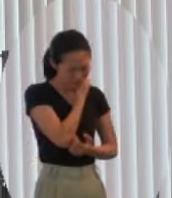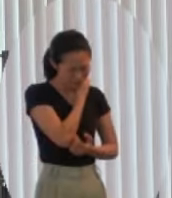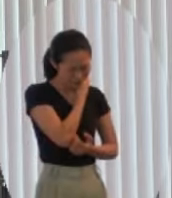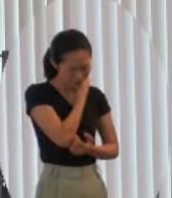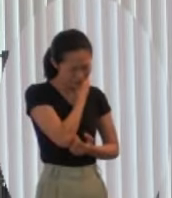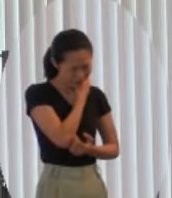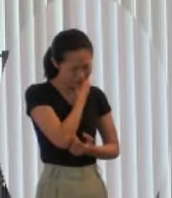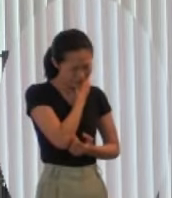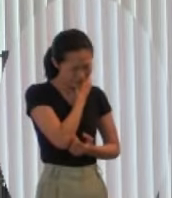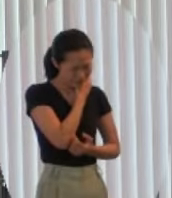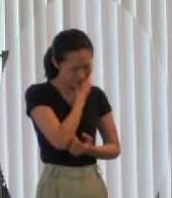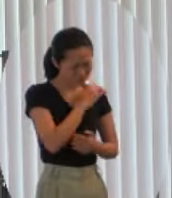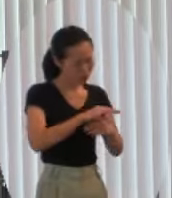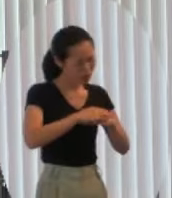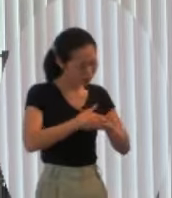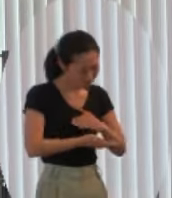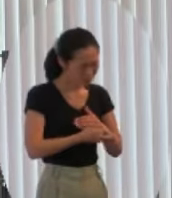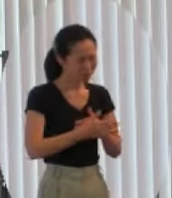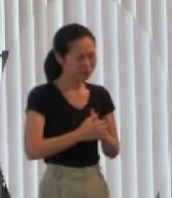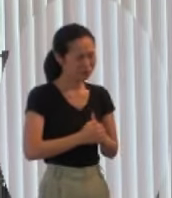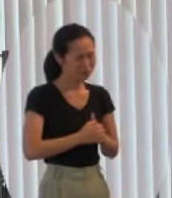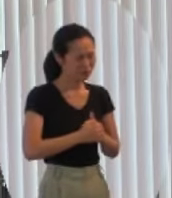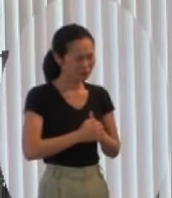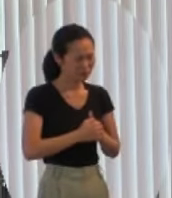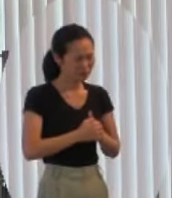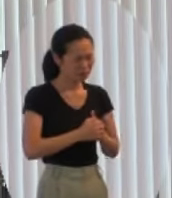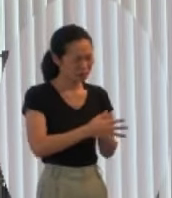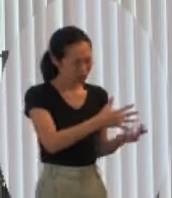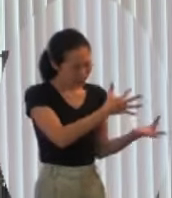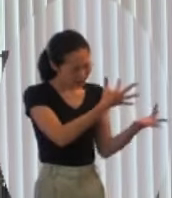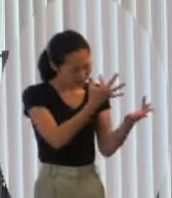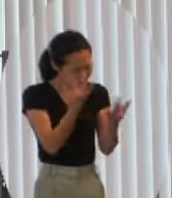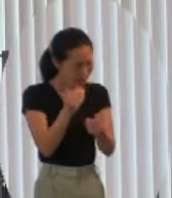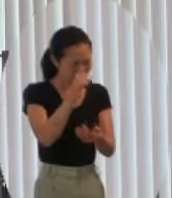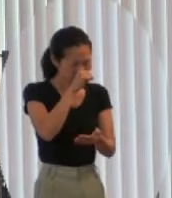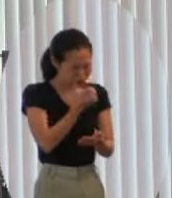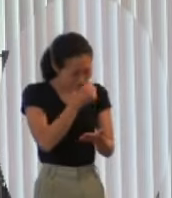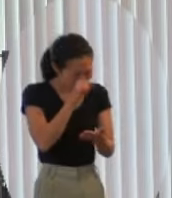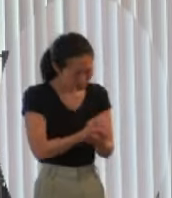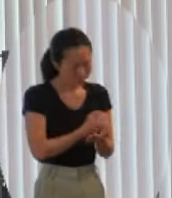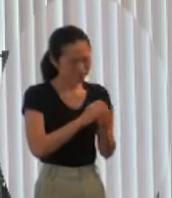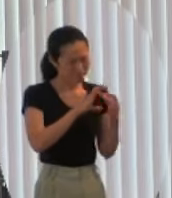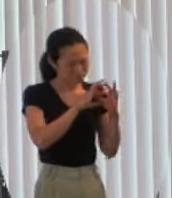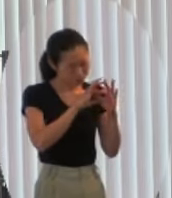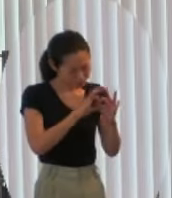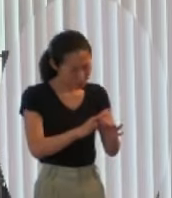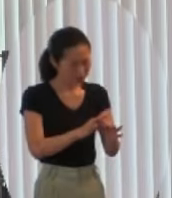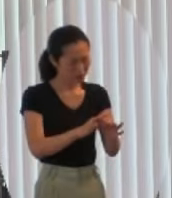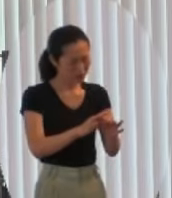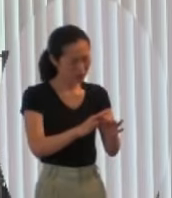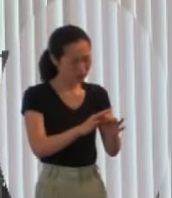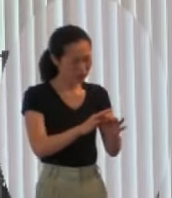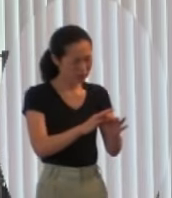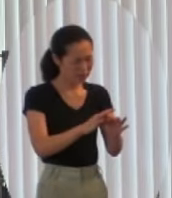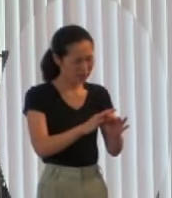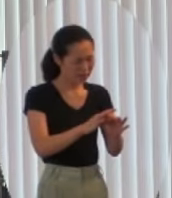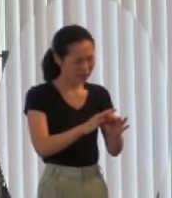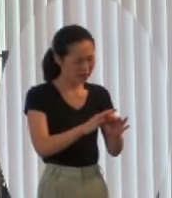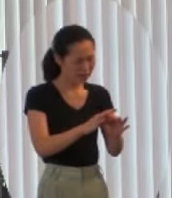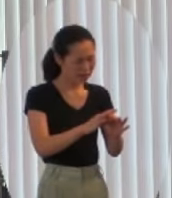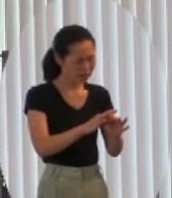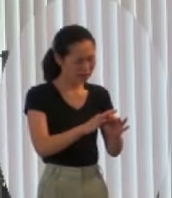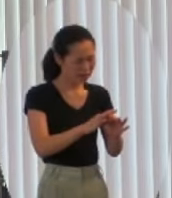人間は不完全で多くの失敗を犯し続けます。でもあなたはそれを許してく